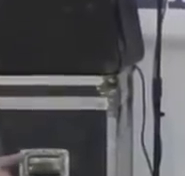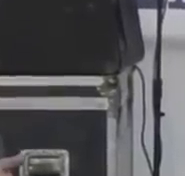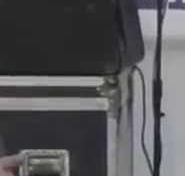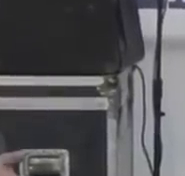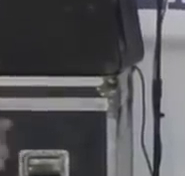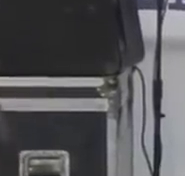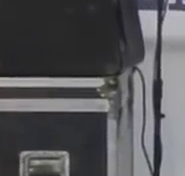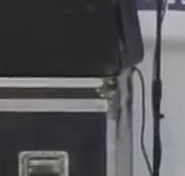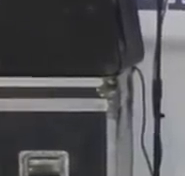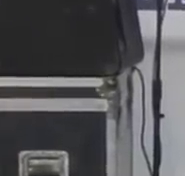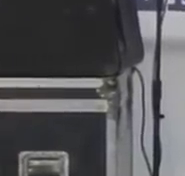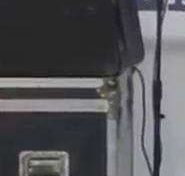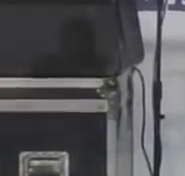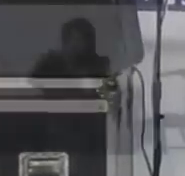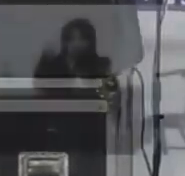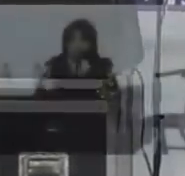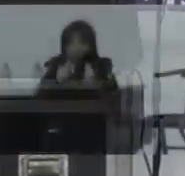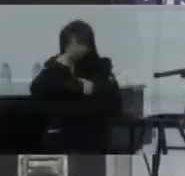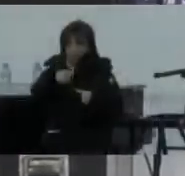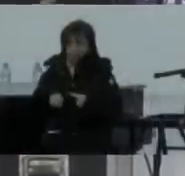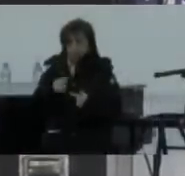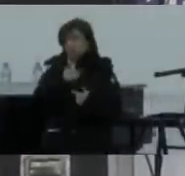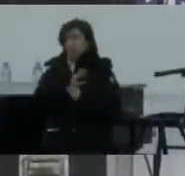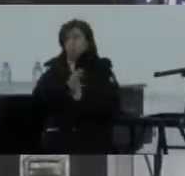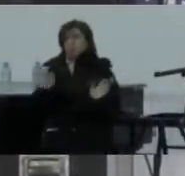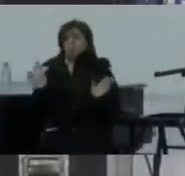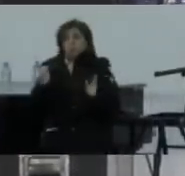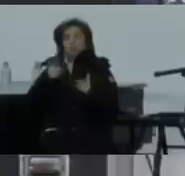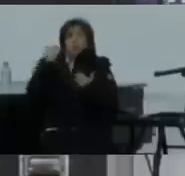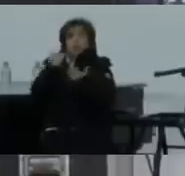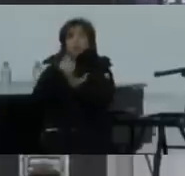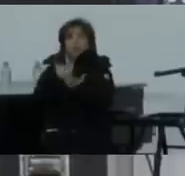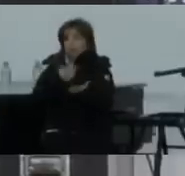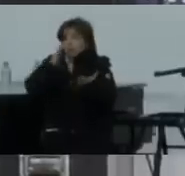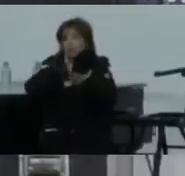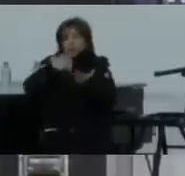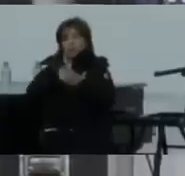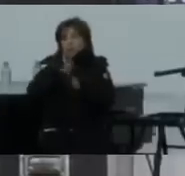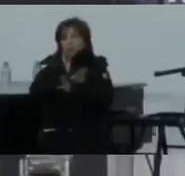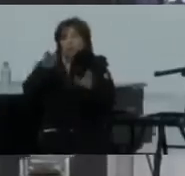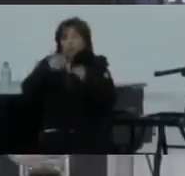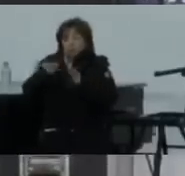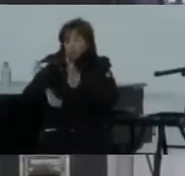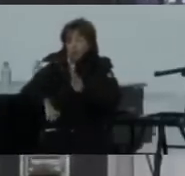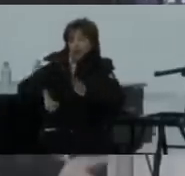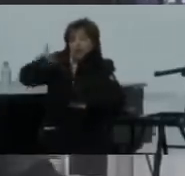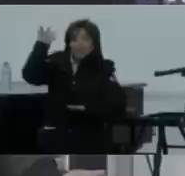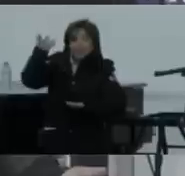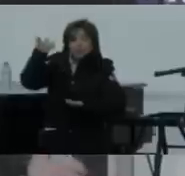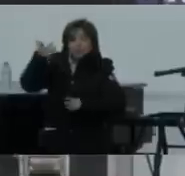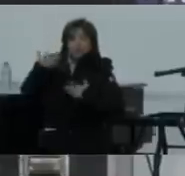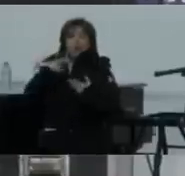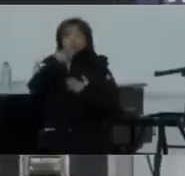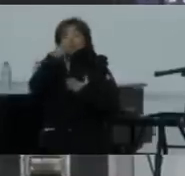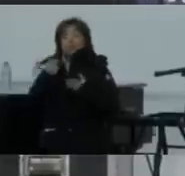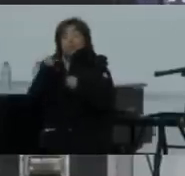scampo. Non vale più nulla la crescita, il consumo, non vale più niente. La crescita non crea posti di lavoro, li toglie. O